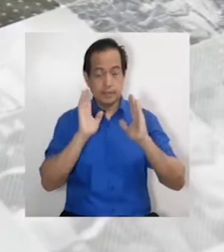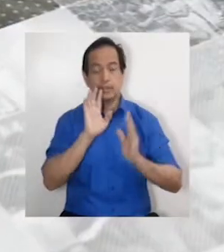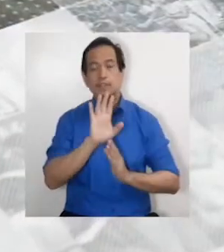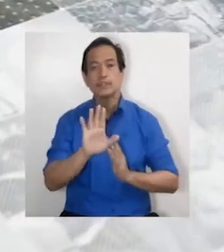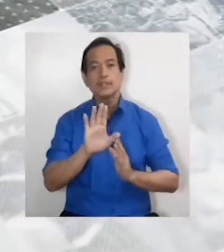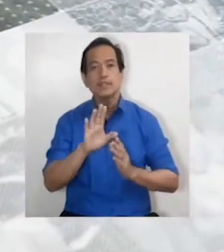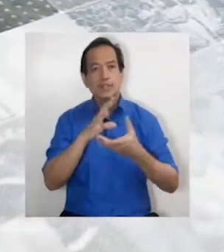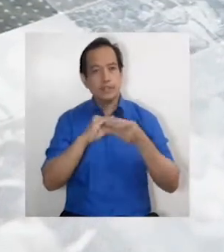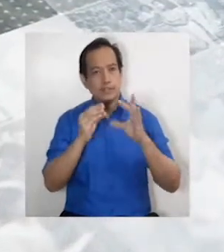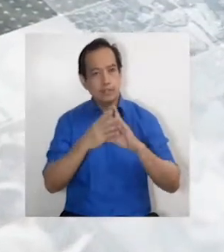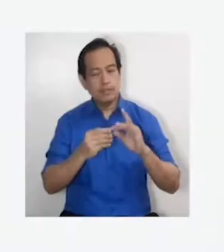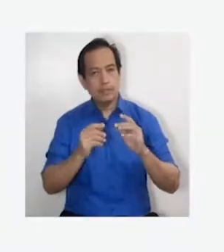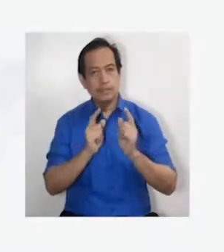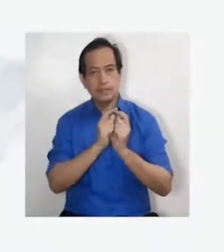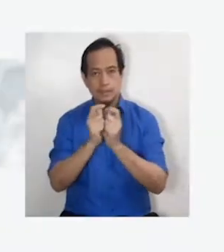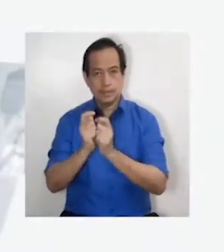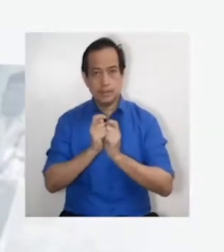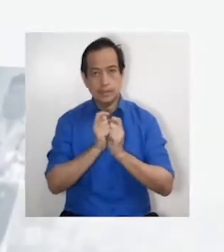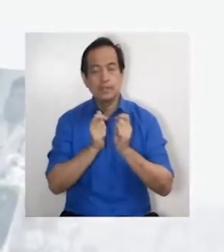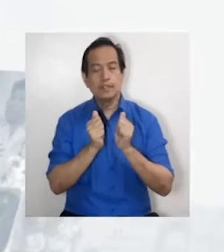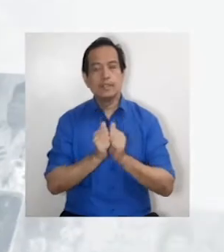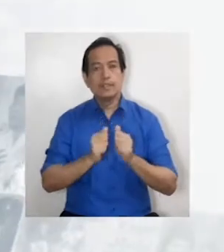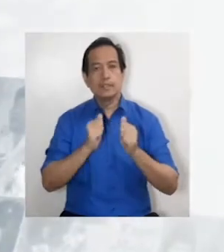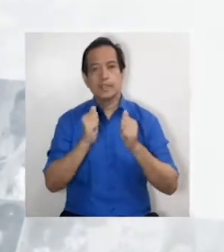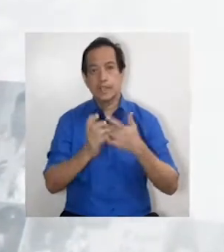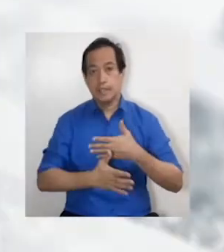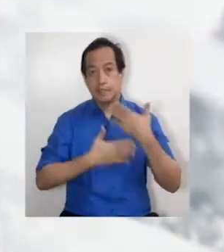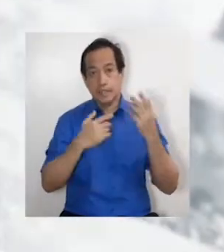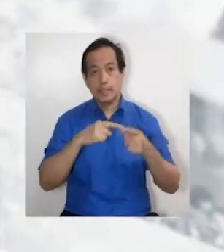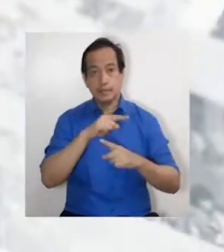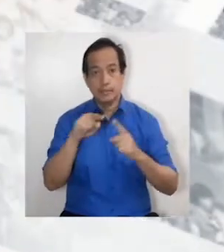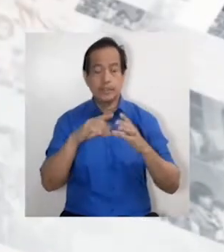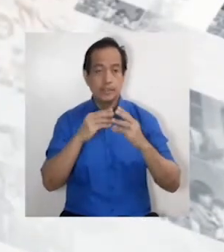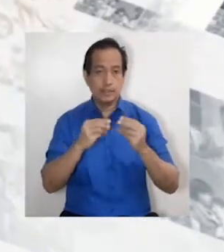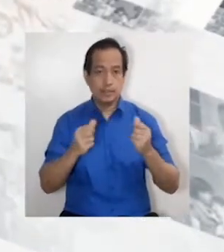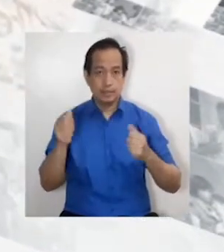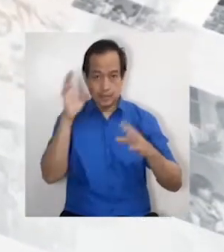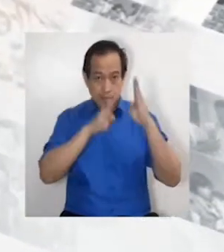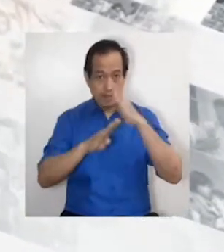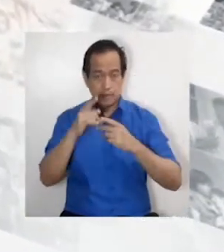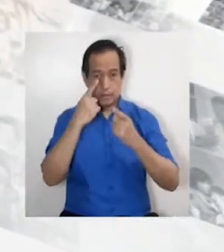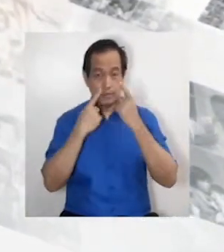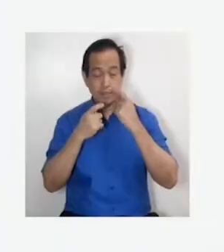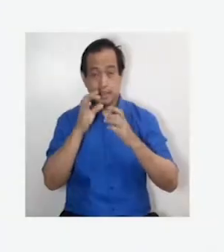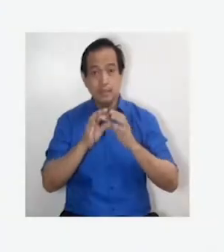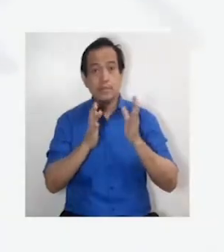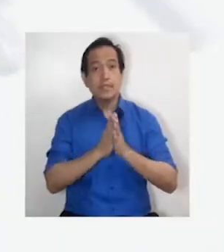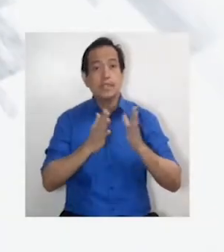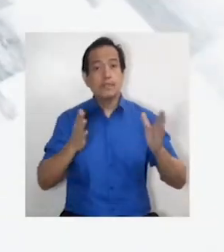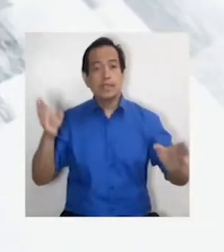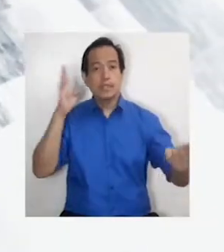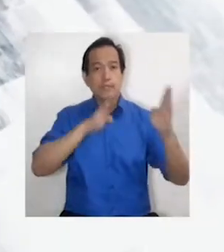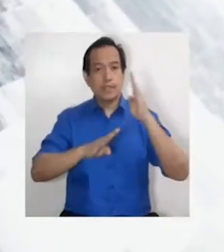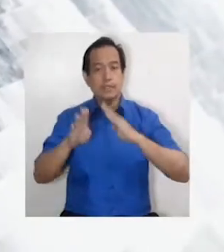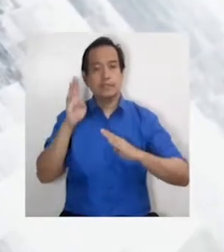inyong mga kwento, kasama na rin yung tuwa kung nakakalutas ng problema at iyak kung mabigat ang